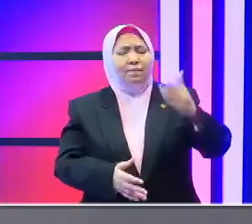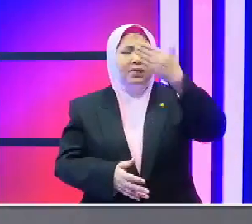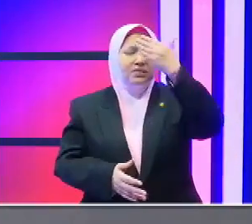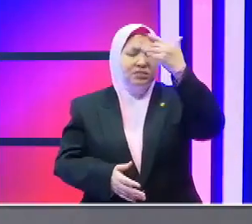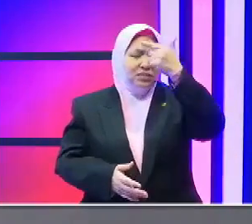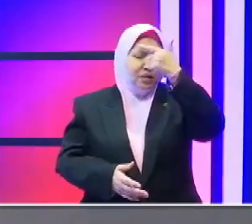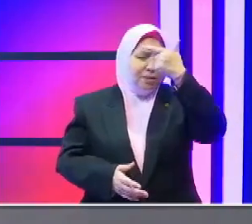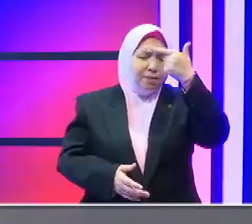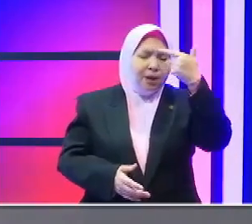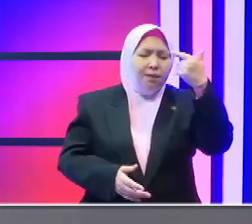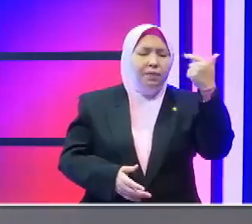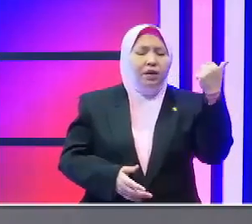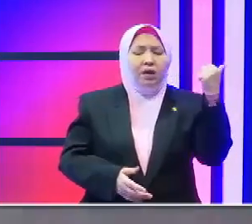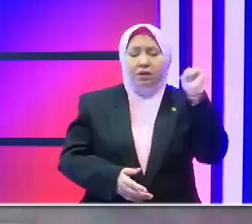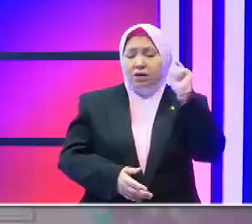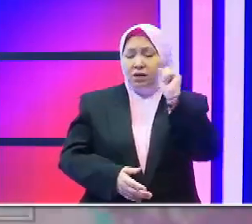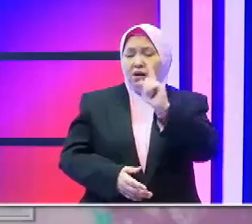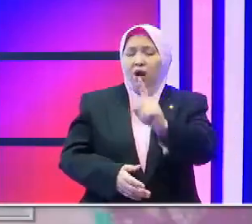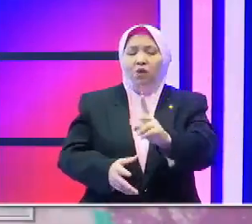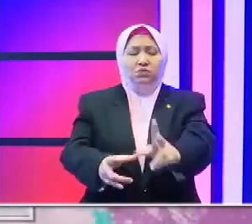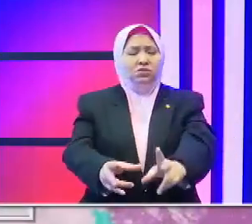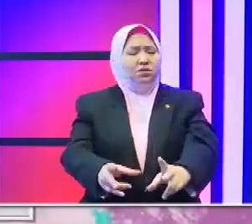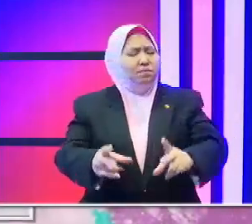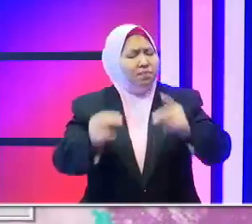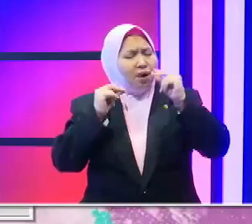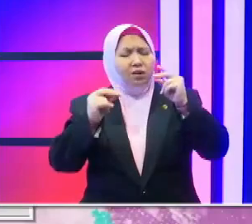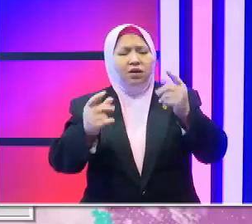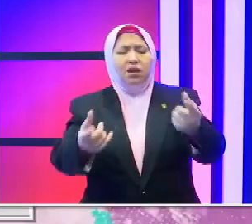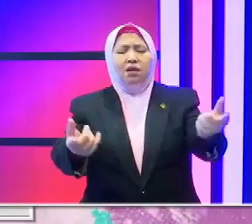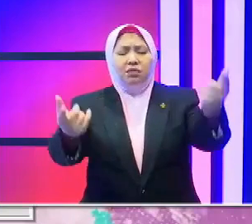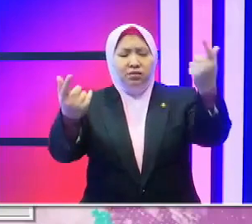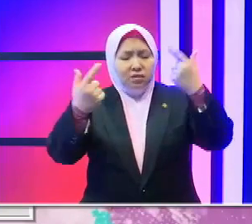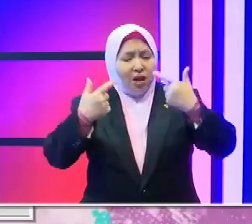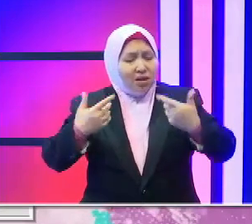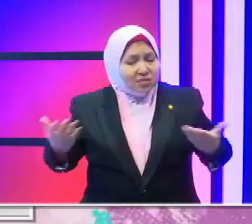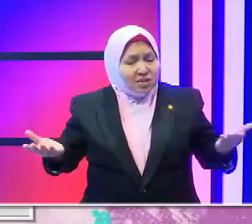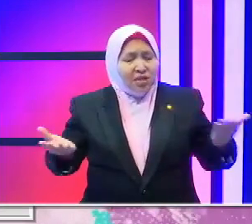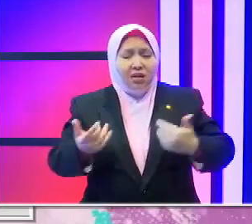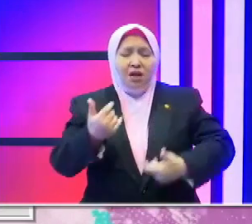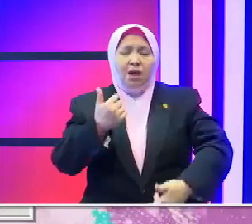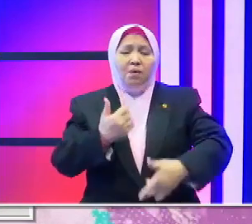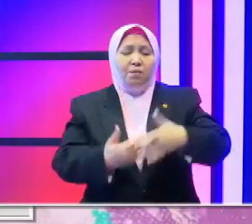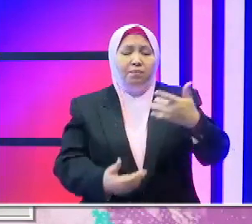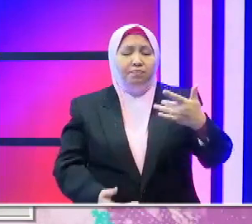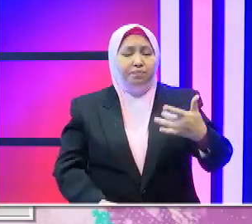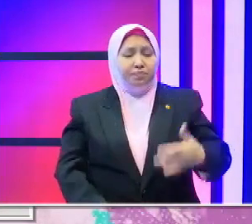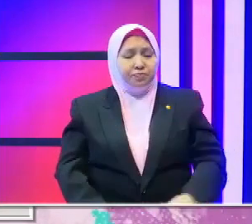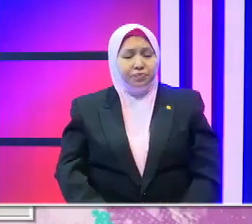أعجلك عن قومك يا موسى؟